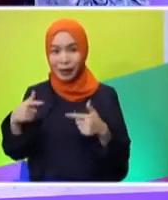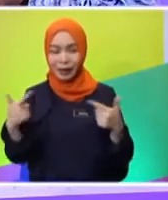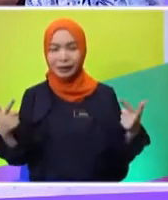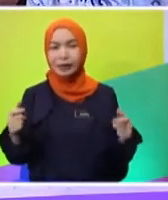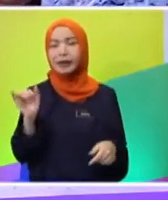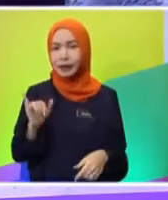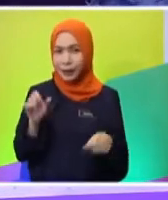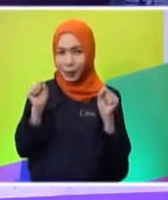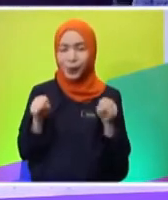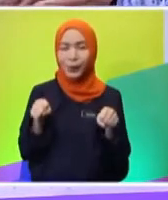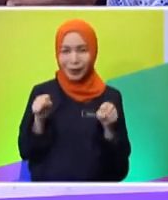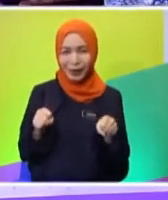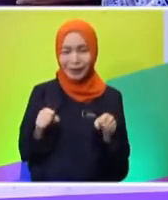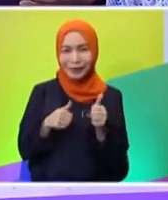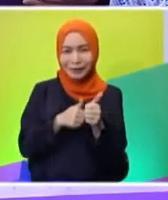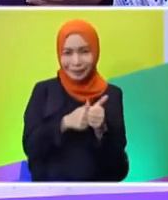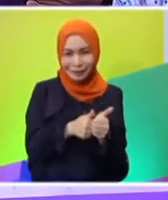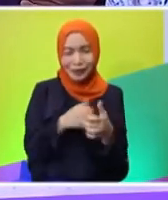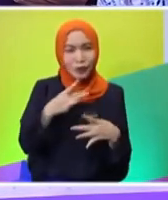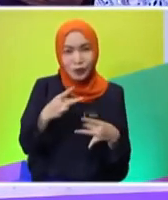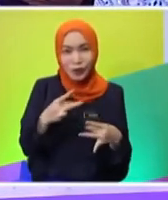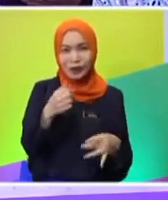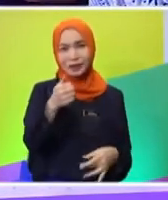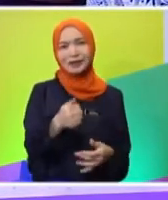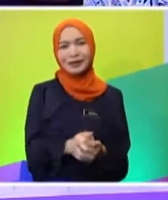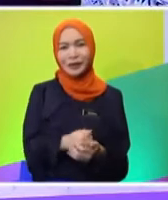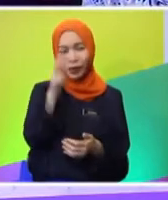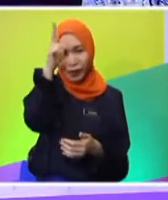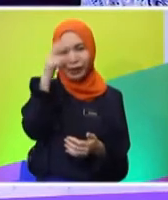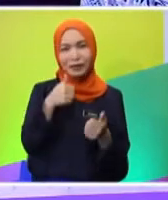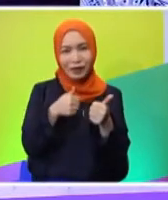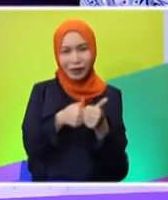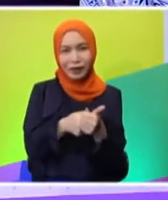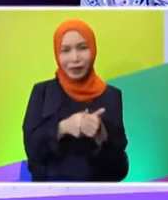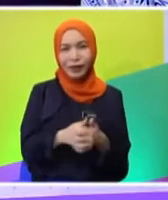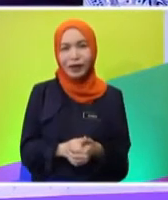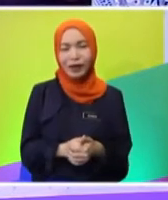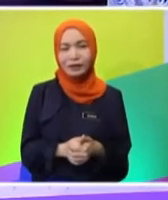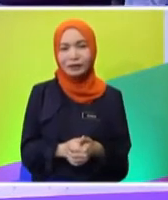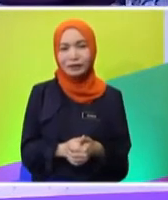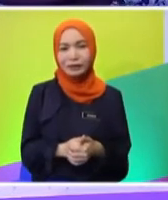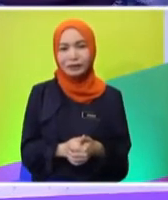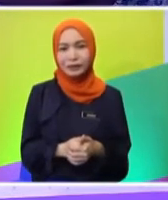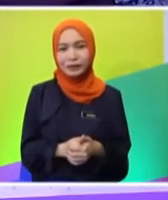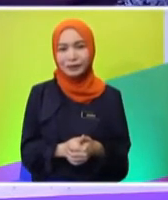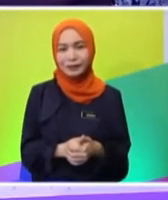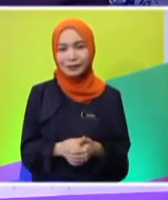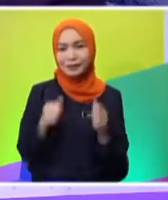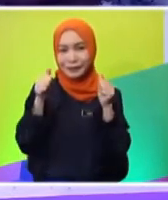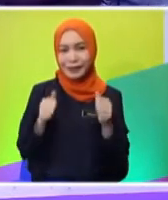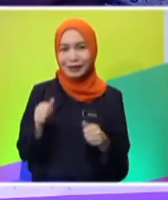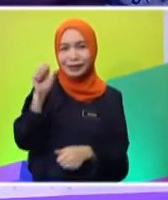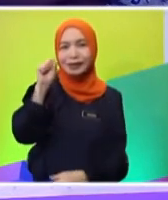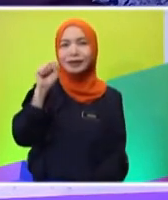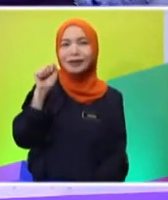Allie kok creativity sesuai selfie seseorang itu pak ya seterusnya acasta by Acha ini bunyinya seakan-akan